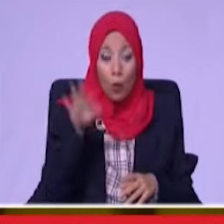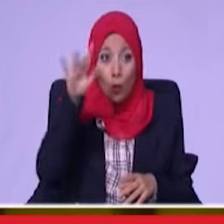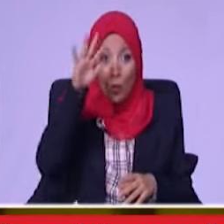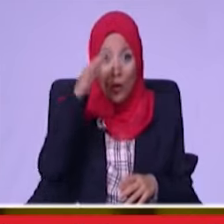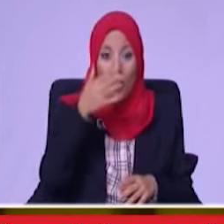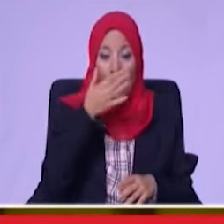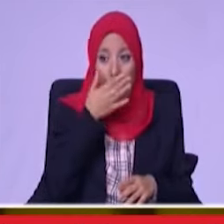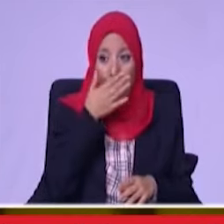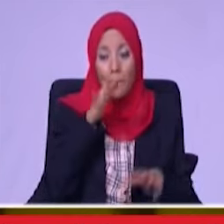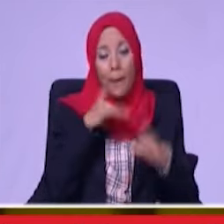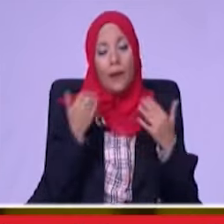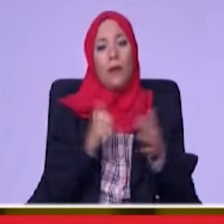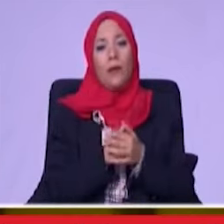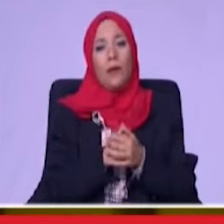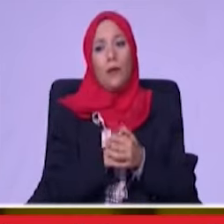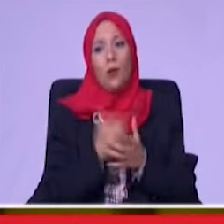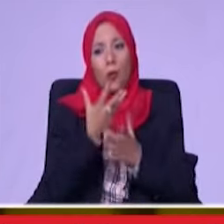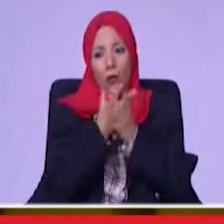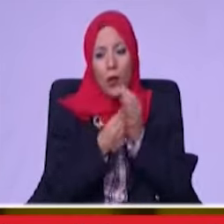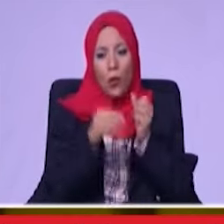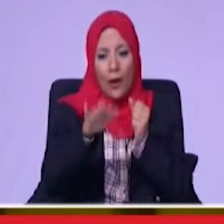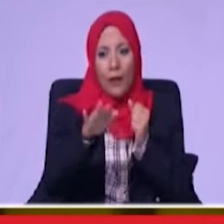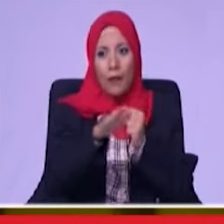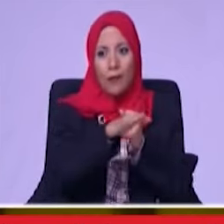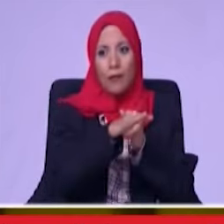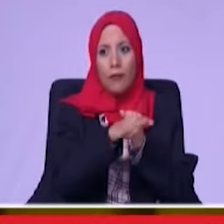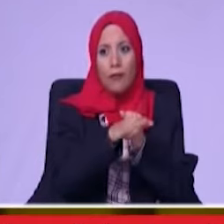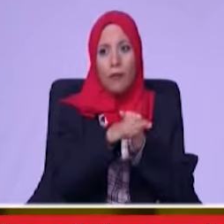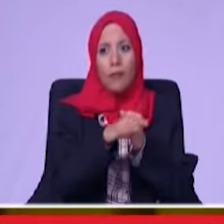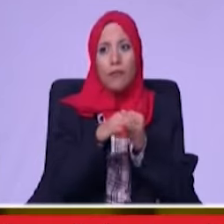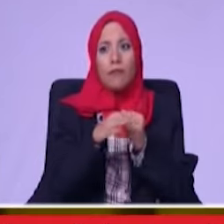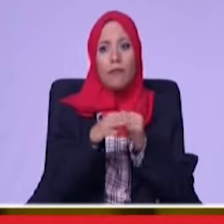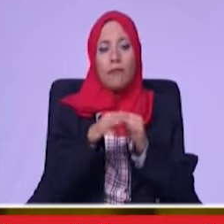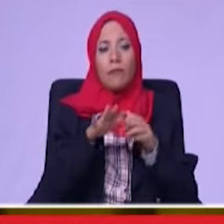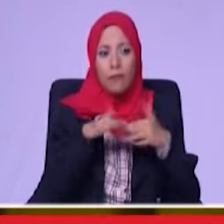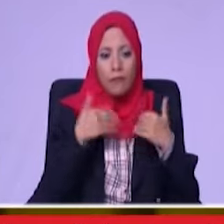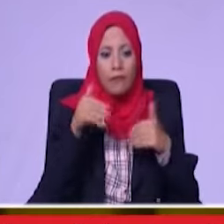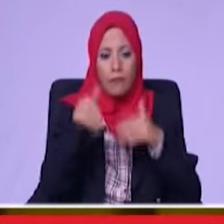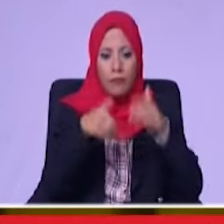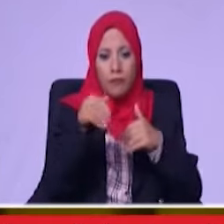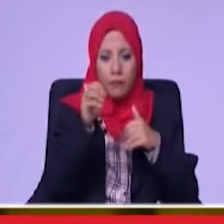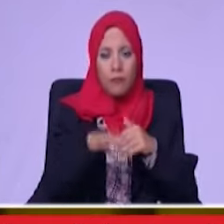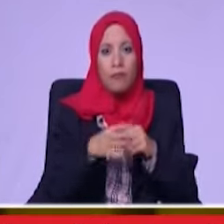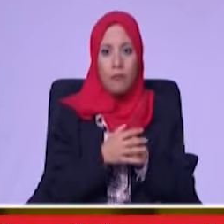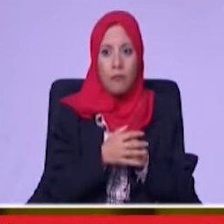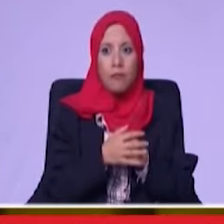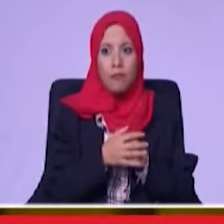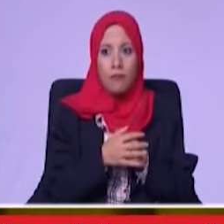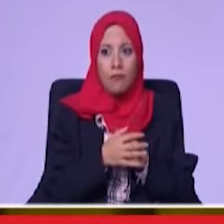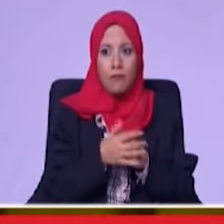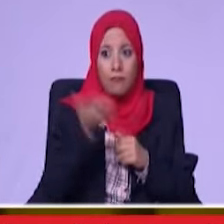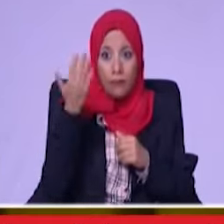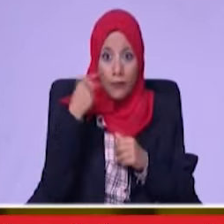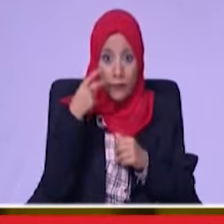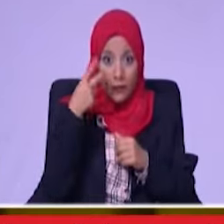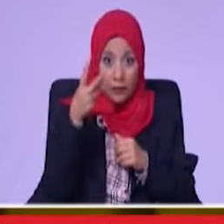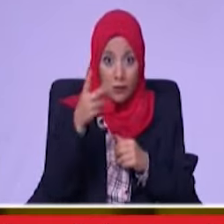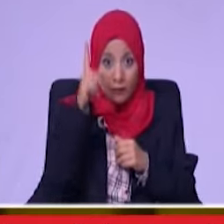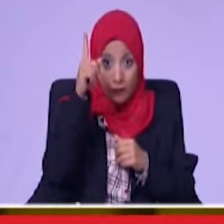الأب مات وله ابن قد توفى من قبل، نعم، فهل يلتقي بابنه في